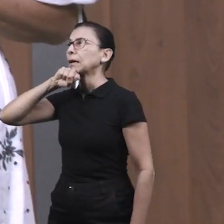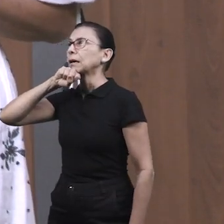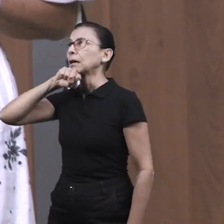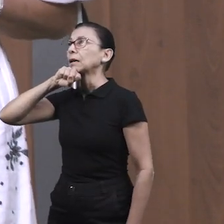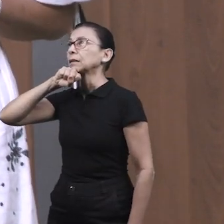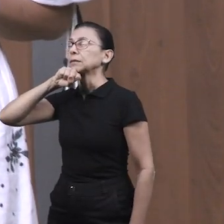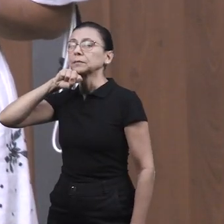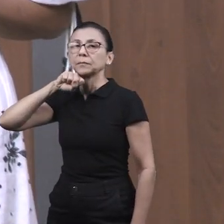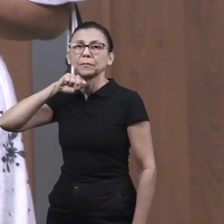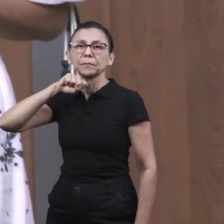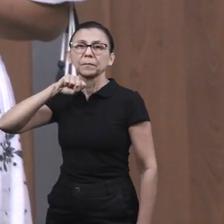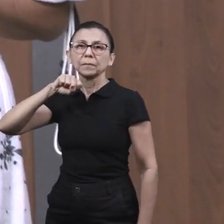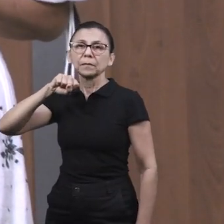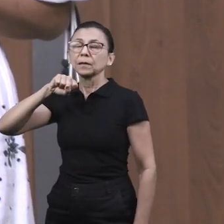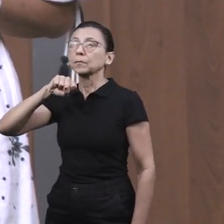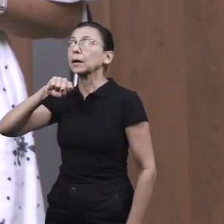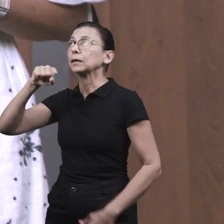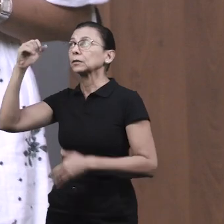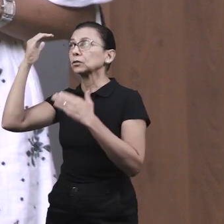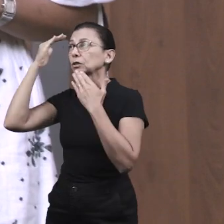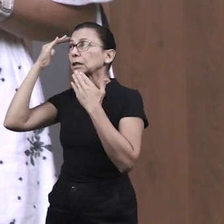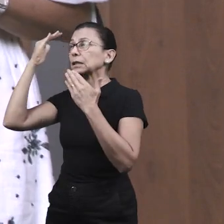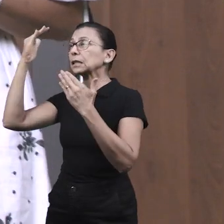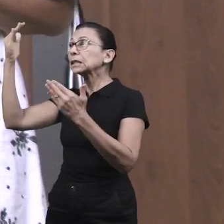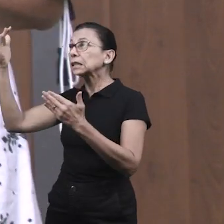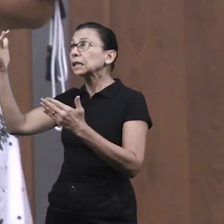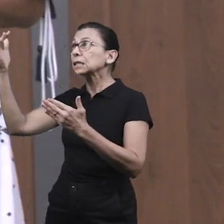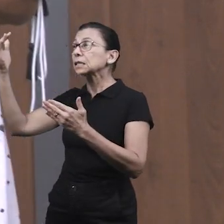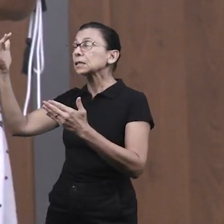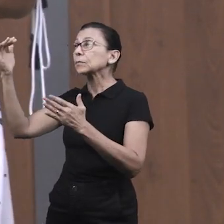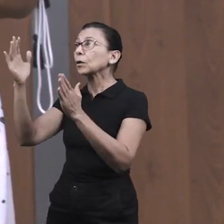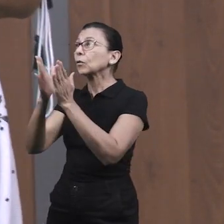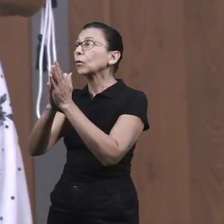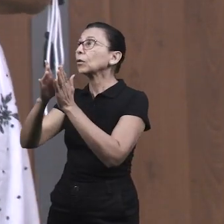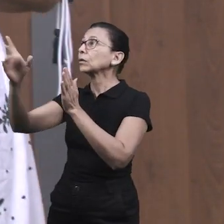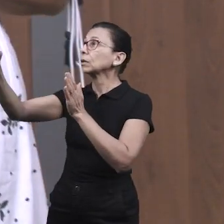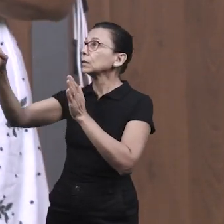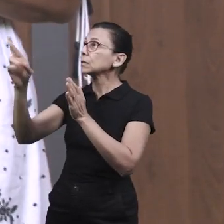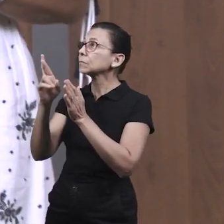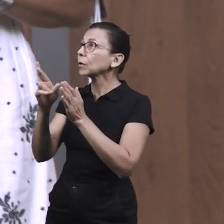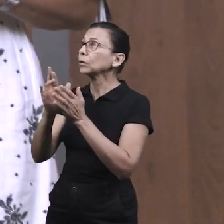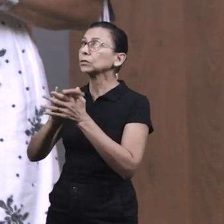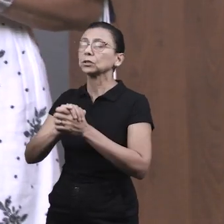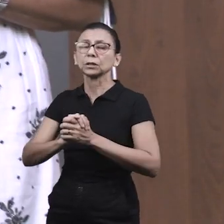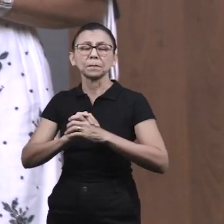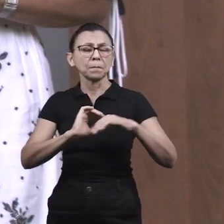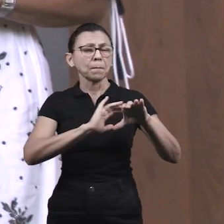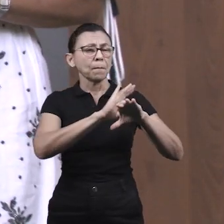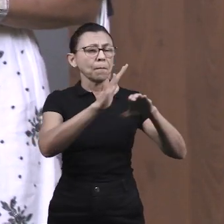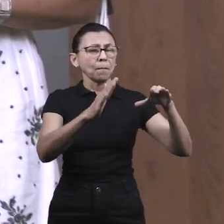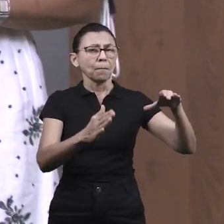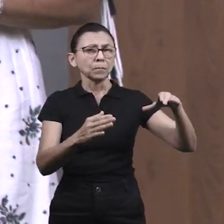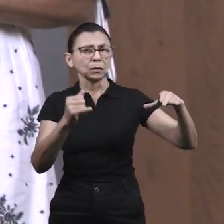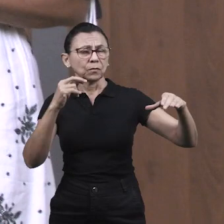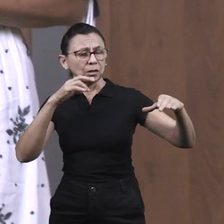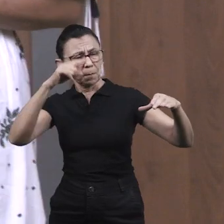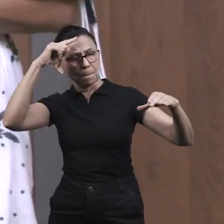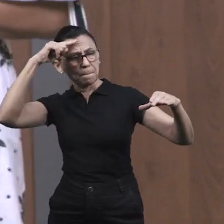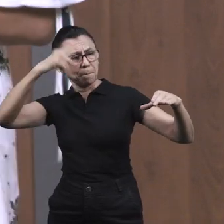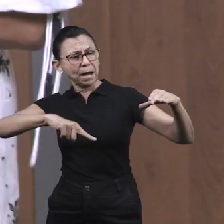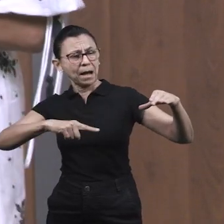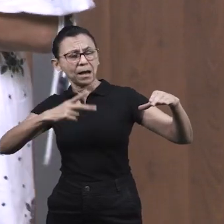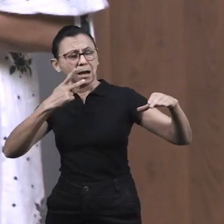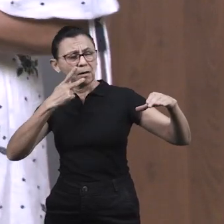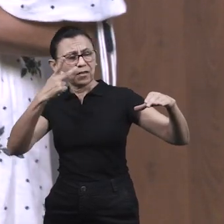et dit, Père, je te remercie parce que tu m'entends toujours. Lazare, viens à l'extérieur. Et